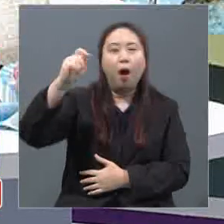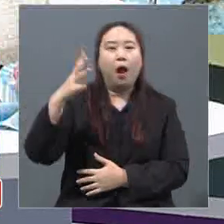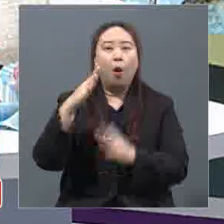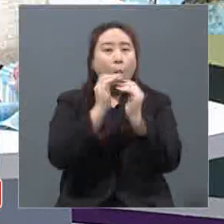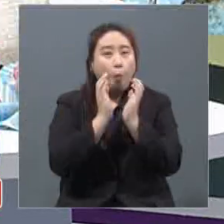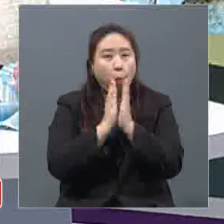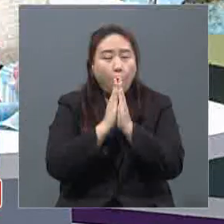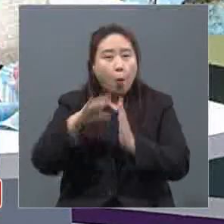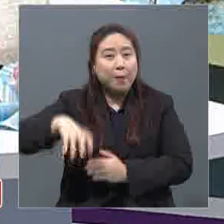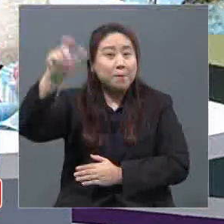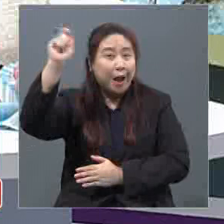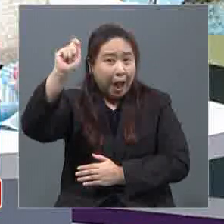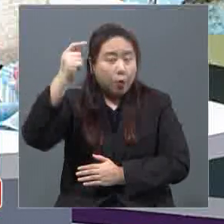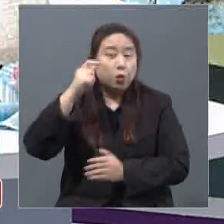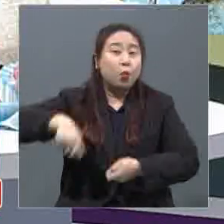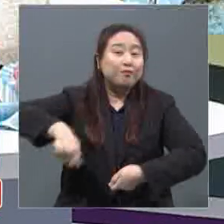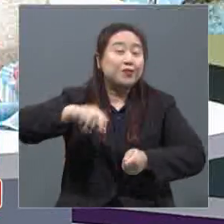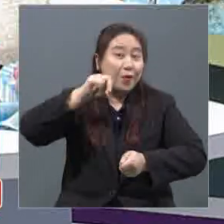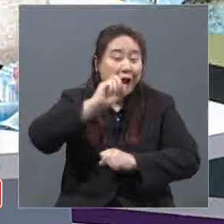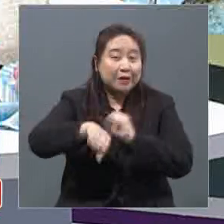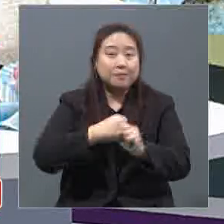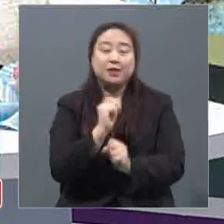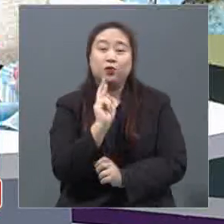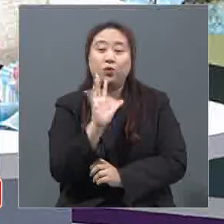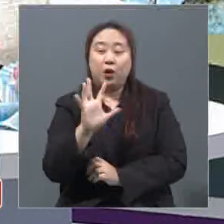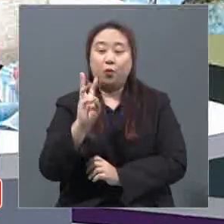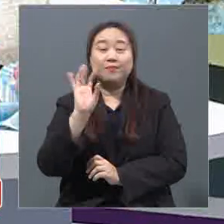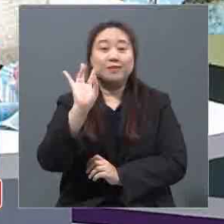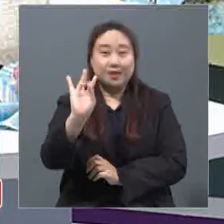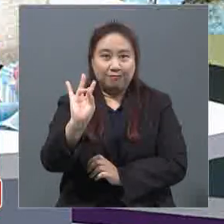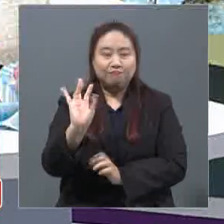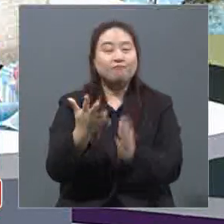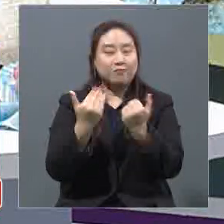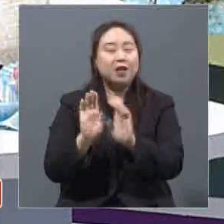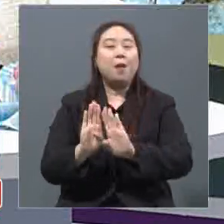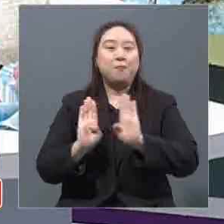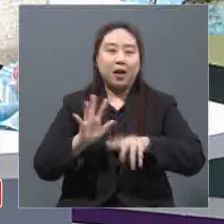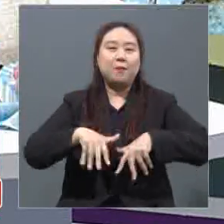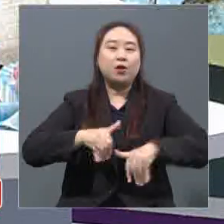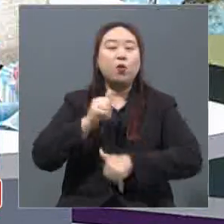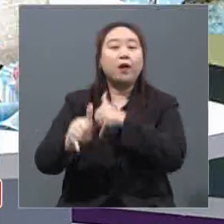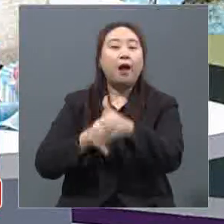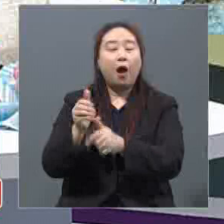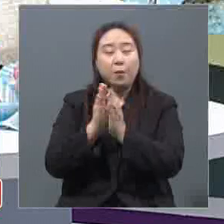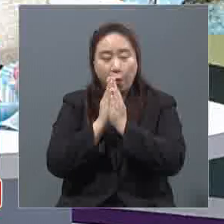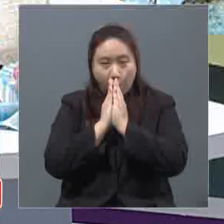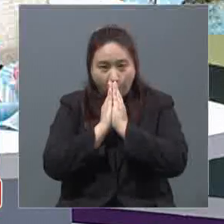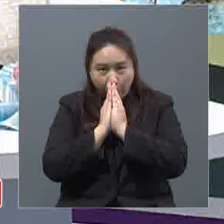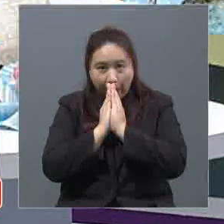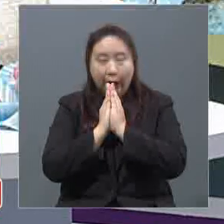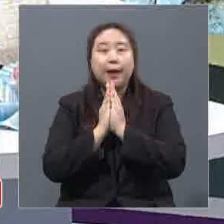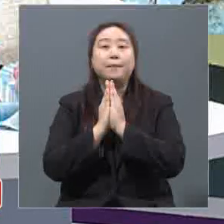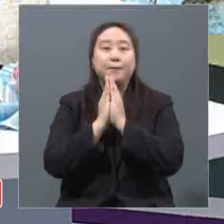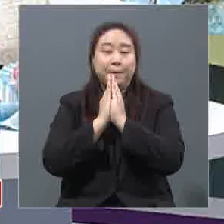พระแก้วเองนะครับเนื่องในช่วงเทศกาลสงกรานต์ประจำปี 2567นะครับก็เปิดให้ประชาชนเข้ากราบถวายบังคมพระบรมรูป